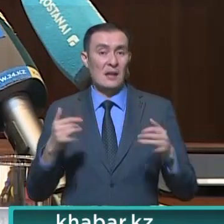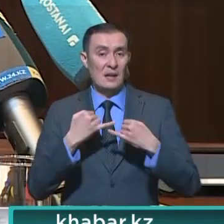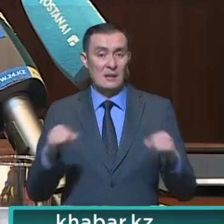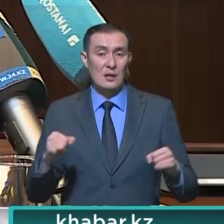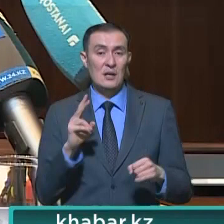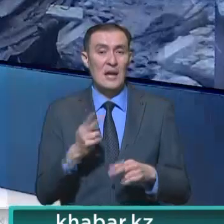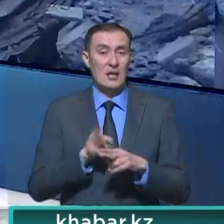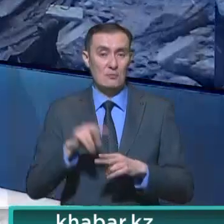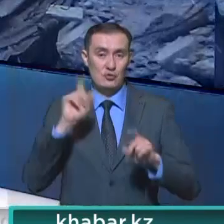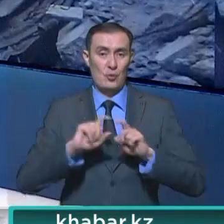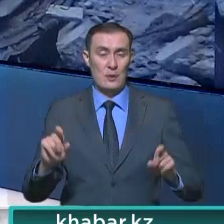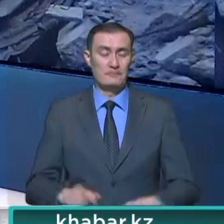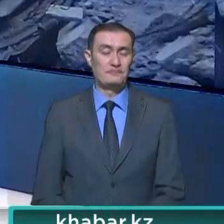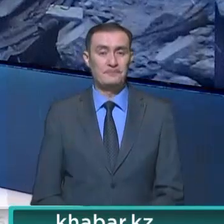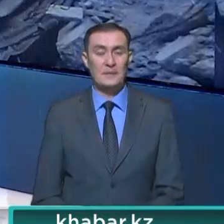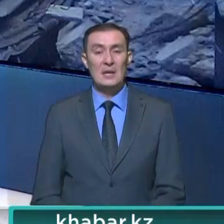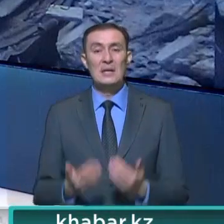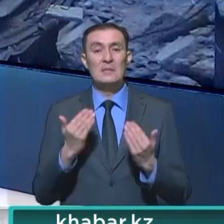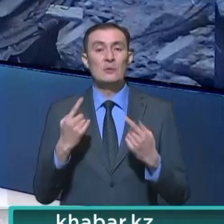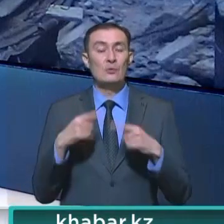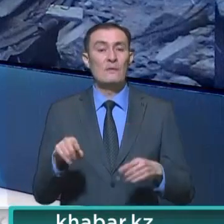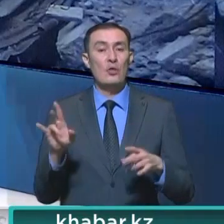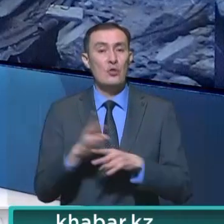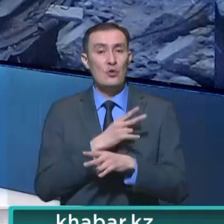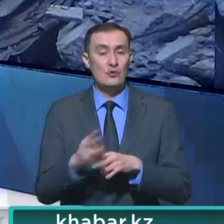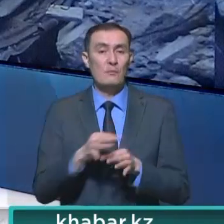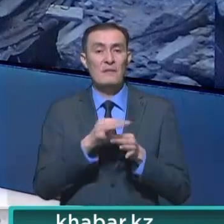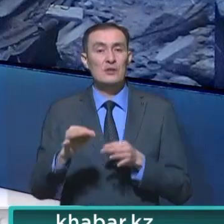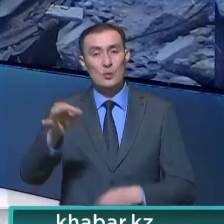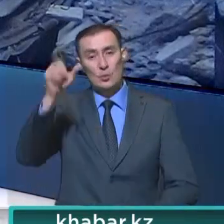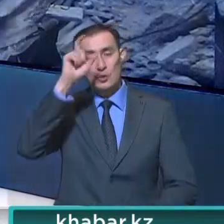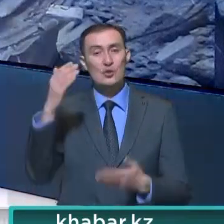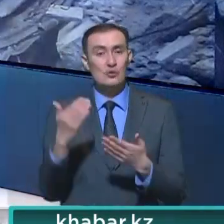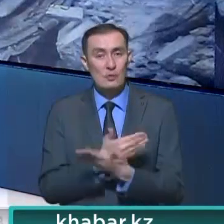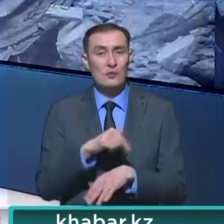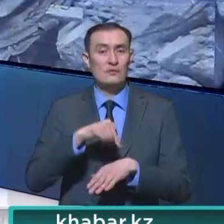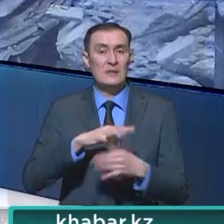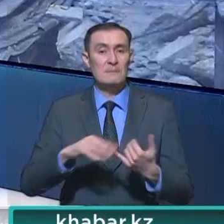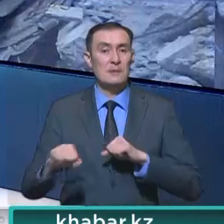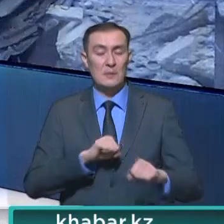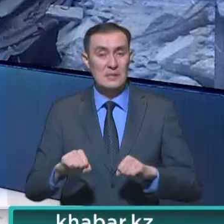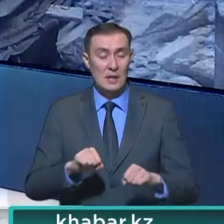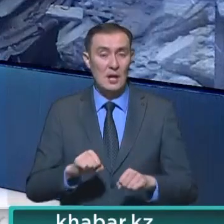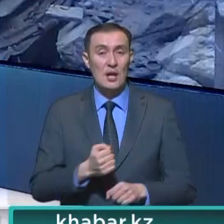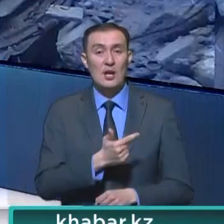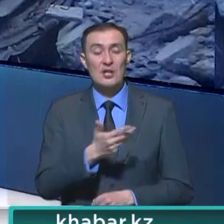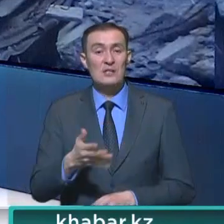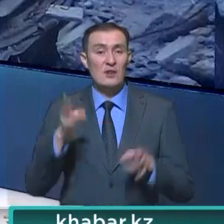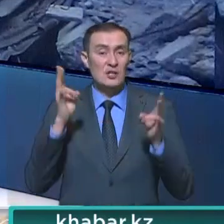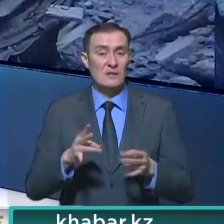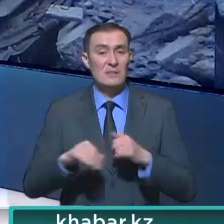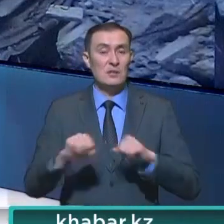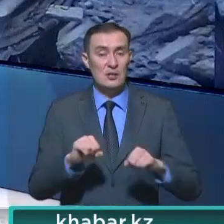школам. Теперь расскажем вам о другом. Этой ночью в некоторых провинциях Турции снова ощущались подземные толчки. Число жертв